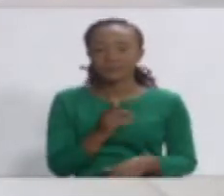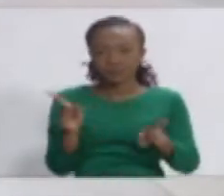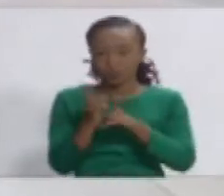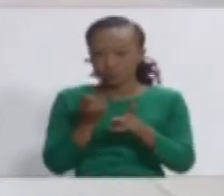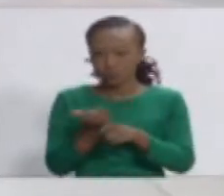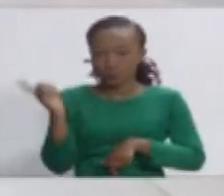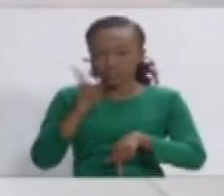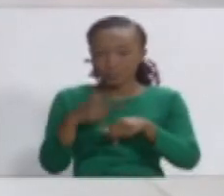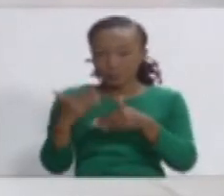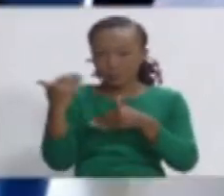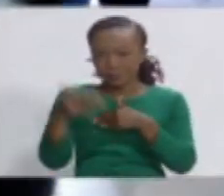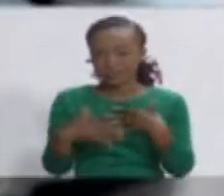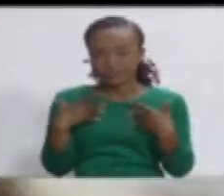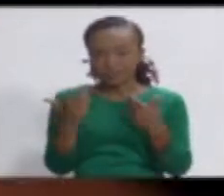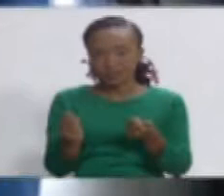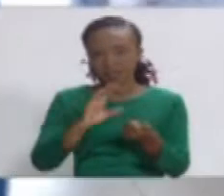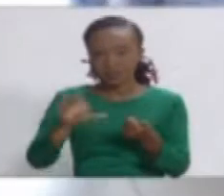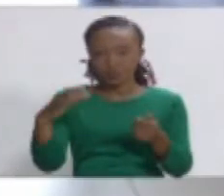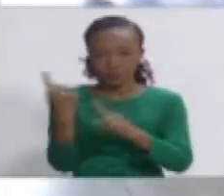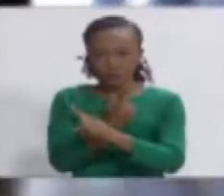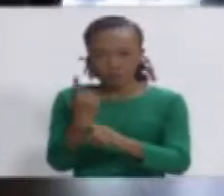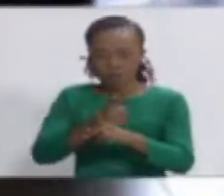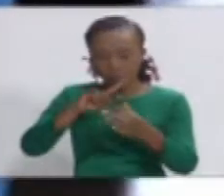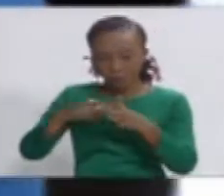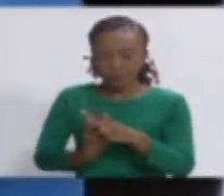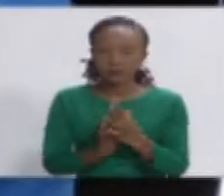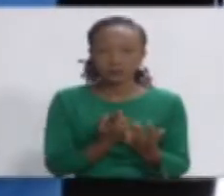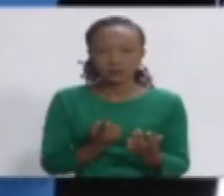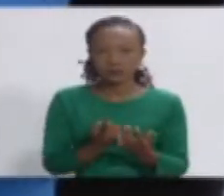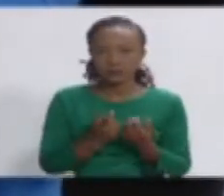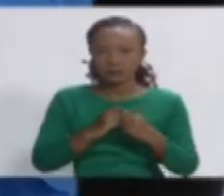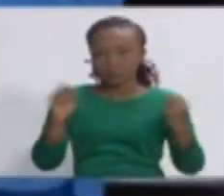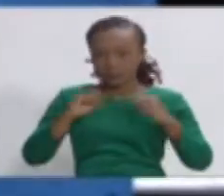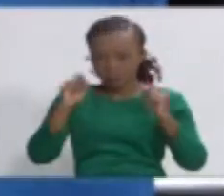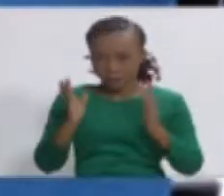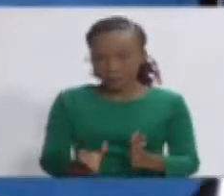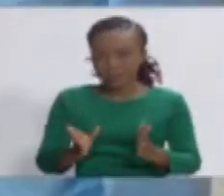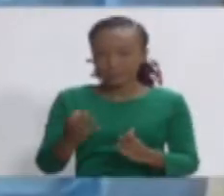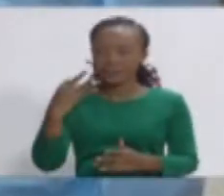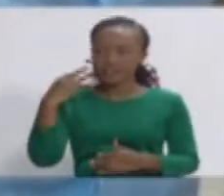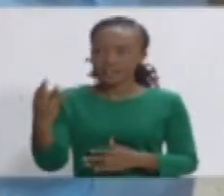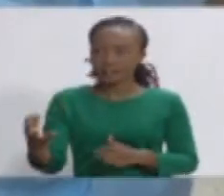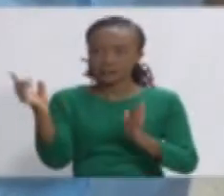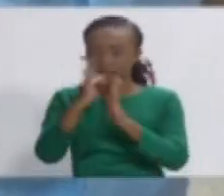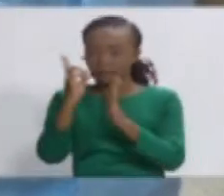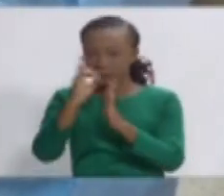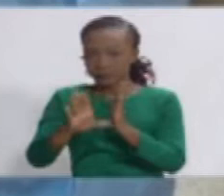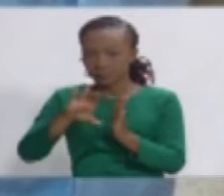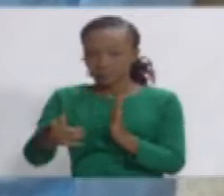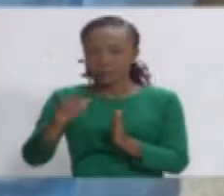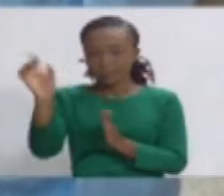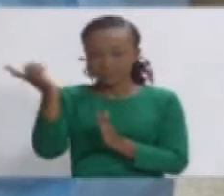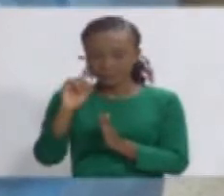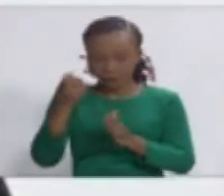chache baada ya wauguzi wa afya katika kaunti kadhaa kuanza kugoma, madaktari nao takriban 300 katika kaunti ya Nairobi